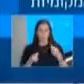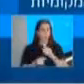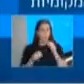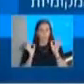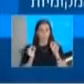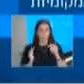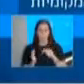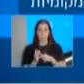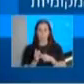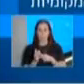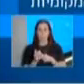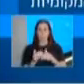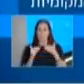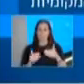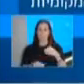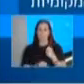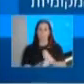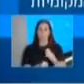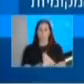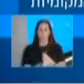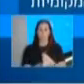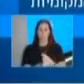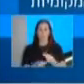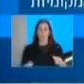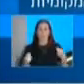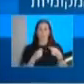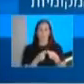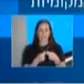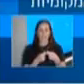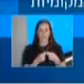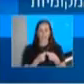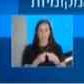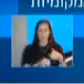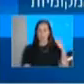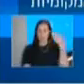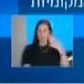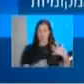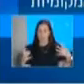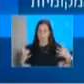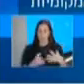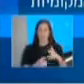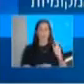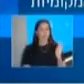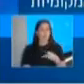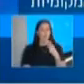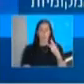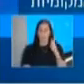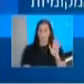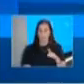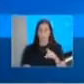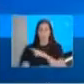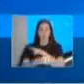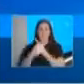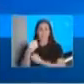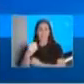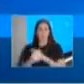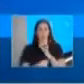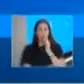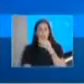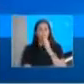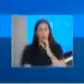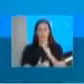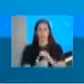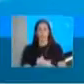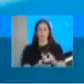פורמלי נועד לקדם פעילות של זיקה למדינה, לחברה, לקהילה, וגם העצמה של בני